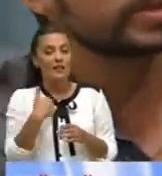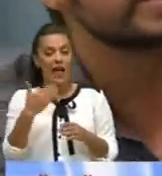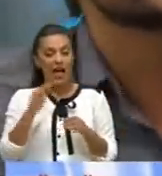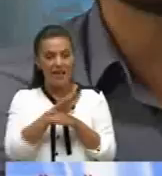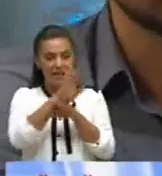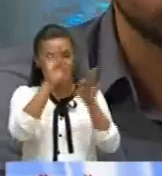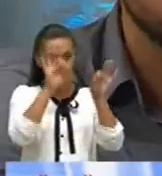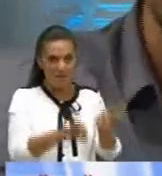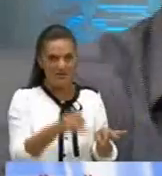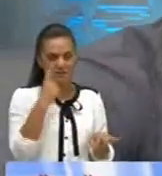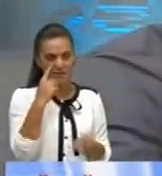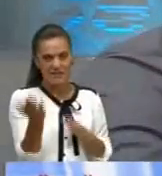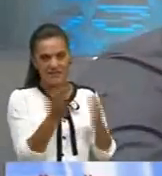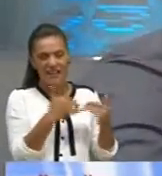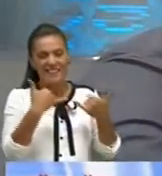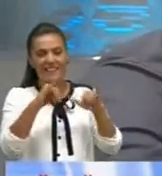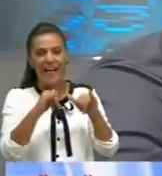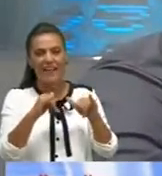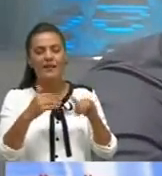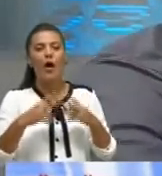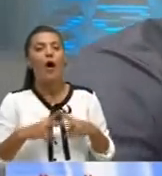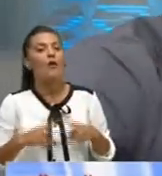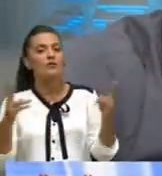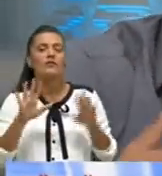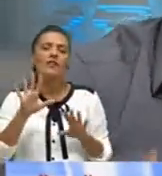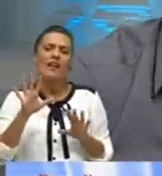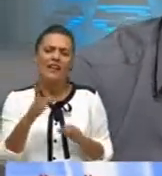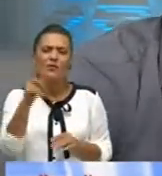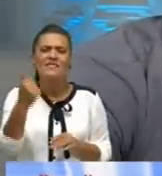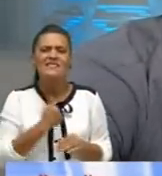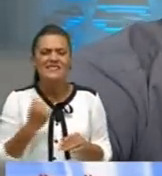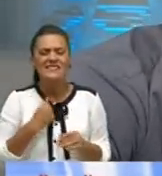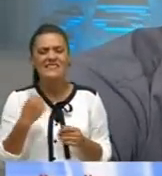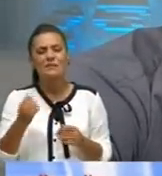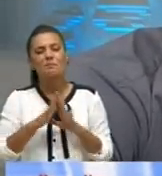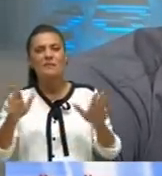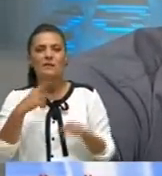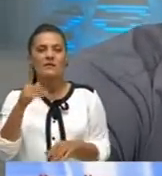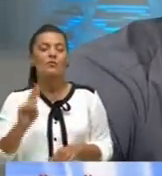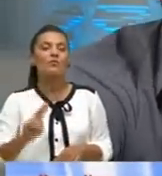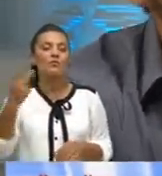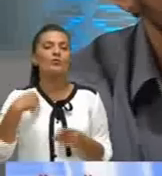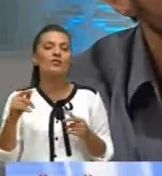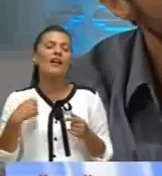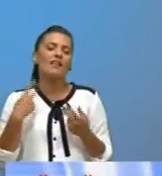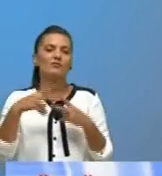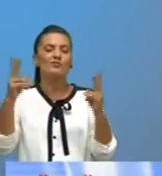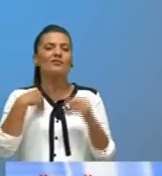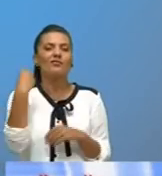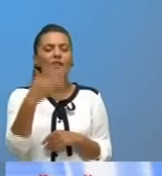hayatın başlamasından ziyade tatilin, özgürlüğün ya da Hı-hı. o sıkıntının ve stresin bitmesini müjdeler. Peki aynı şey